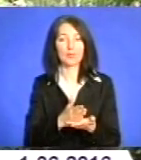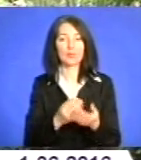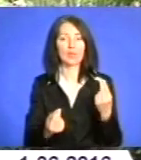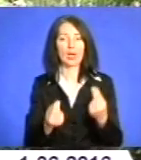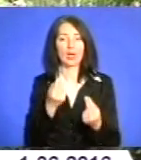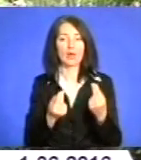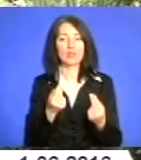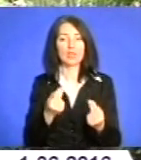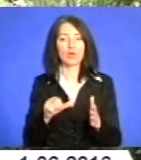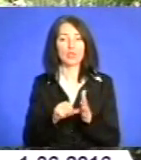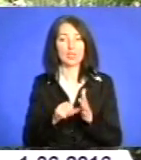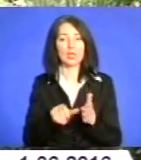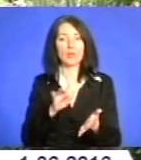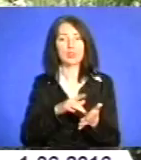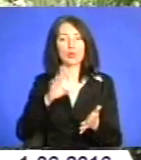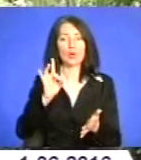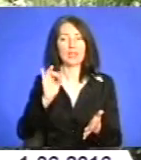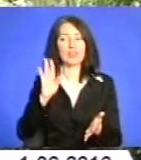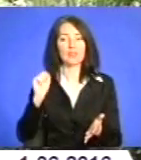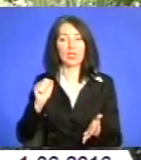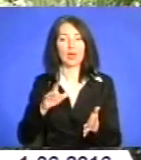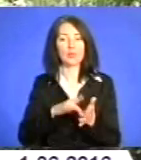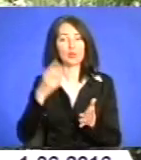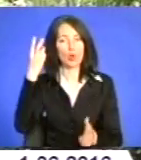гравці з міста Рівного, міста Хмельницького.